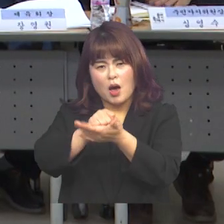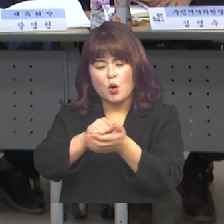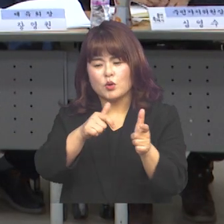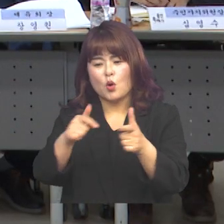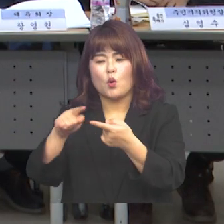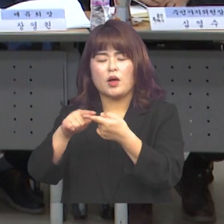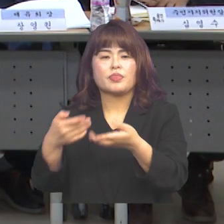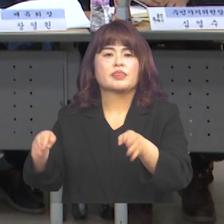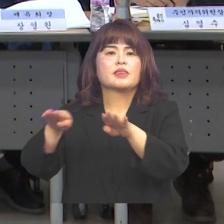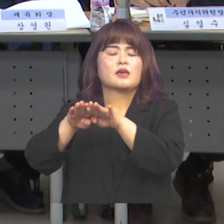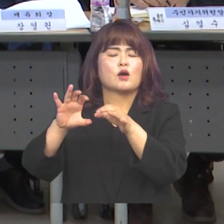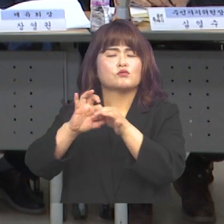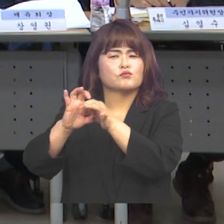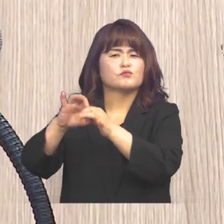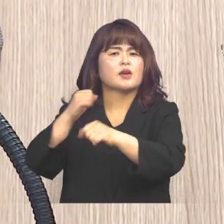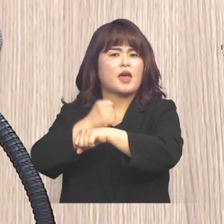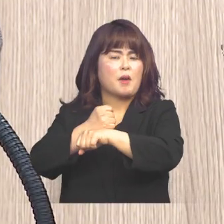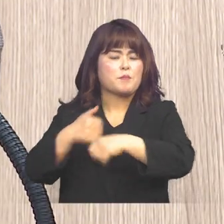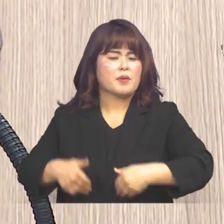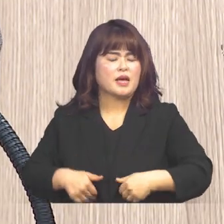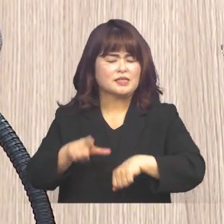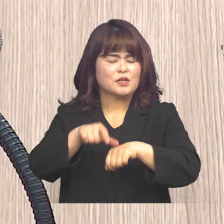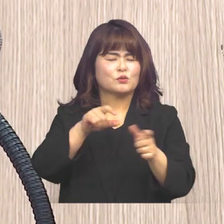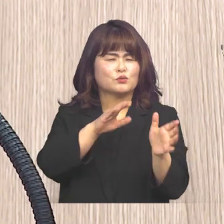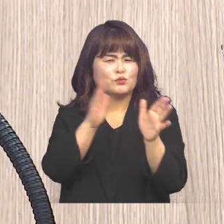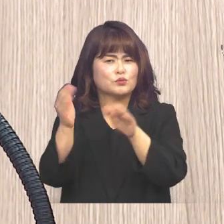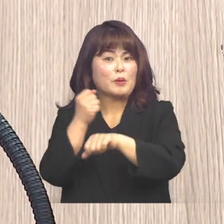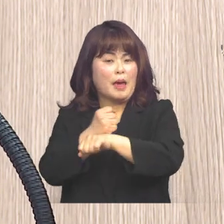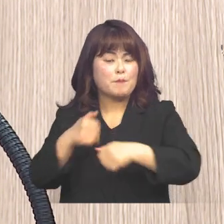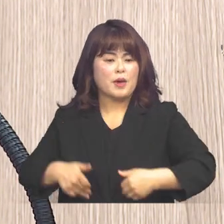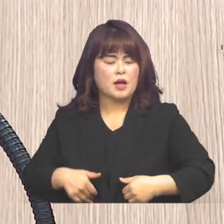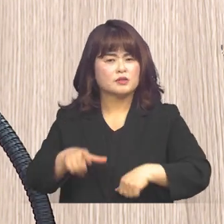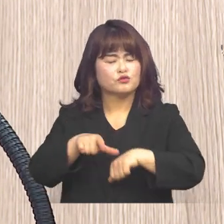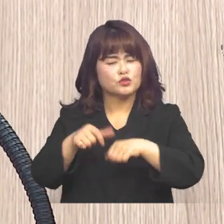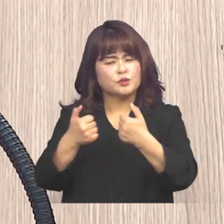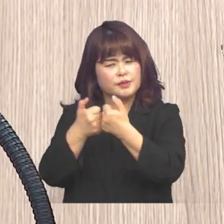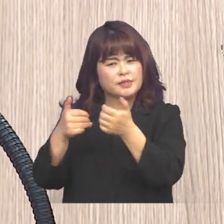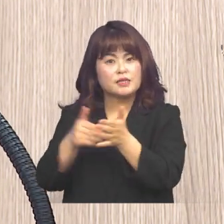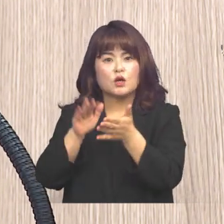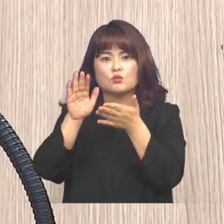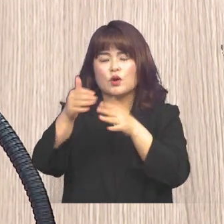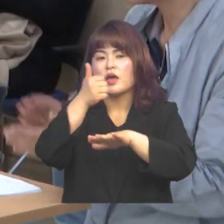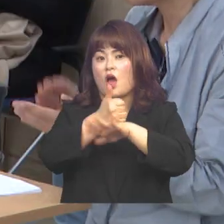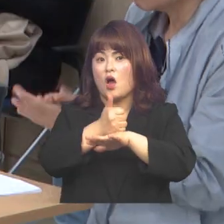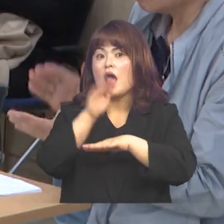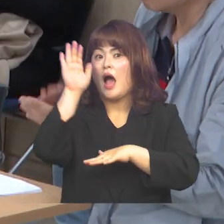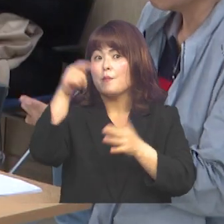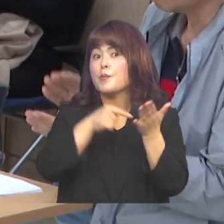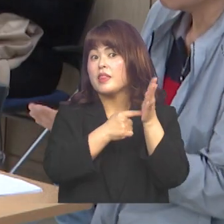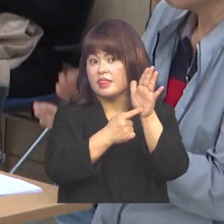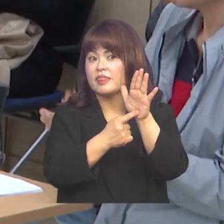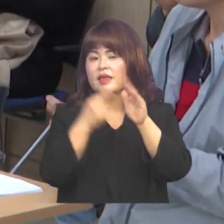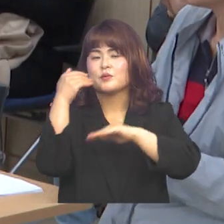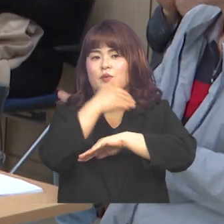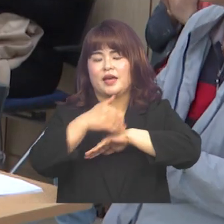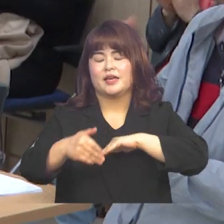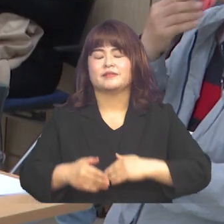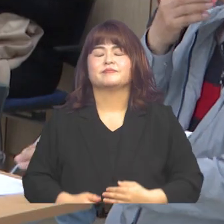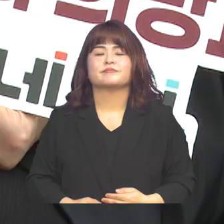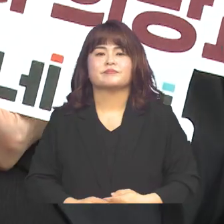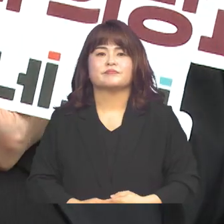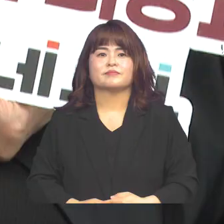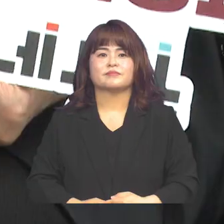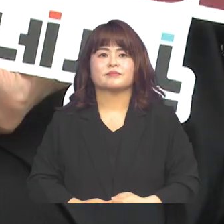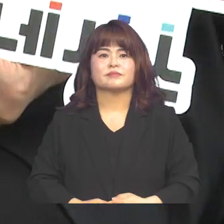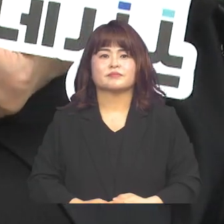예산 확보 등 다른 기관과 협의가 필요해 시간이 걸리는 문제는 충분히 검토한 뒤 결과를 설명드리겠다고